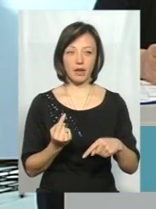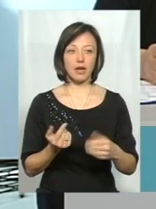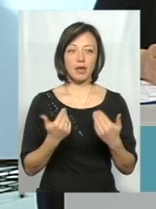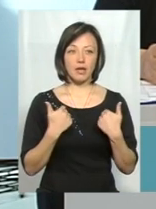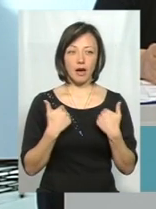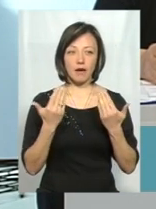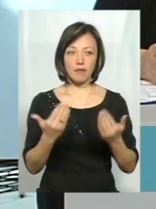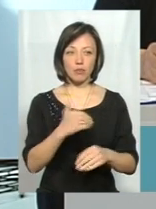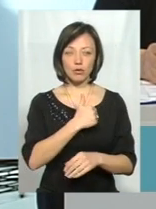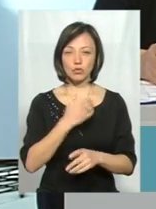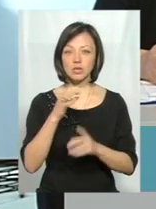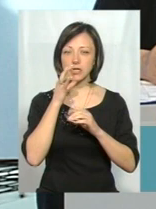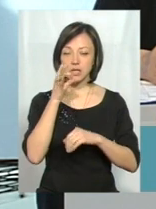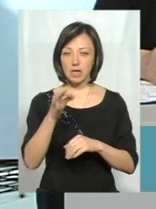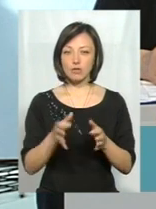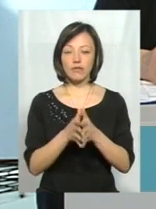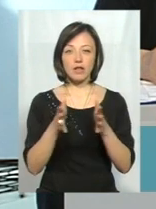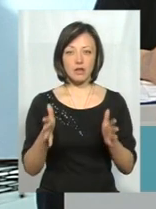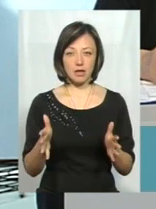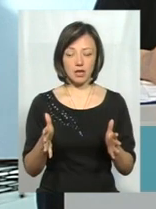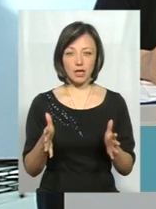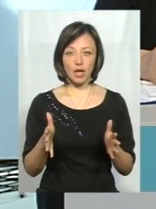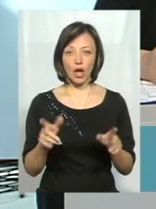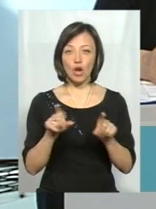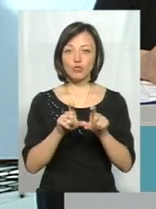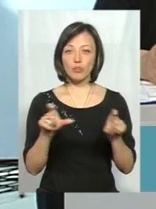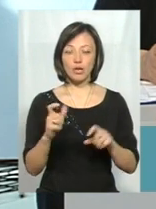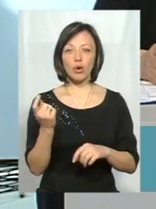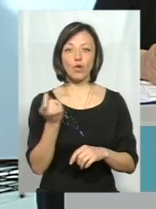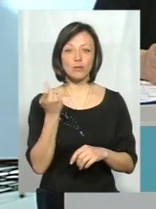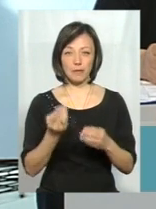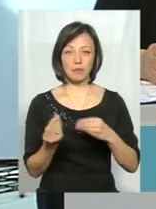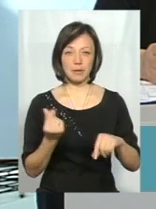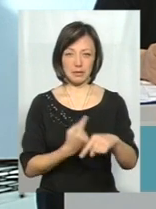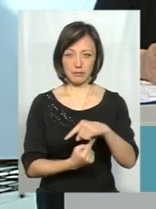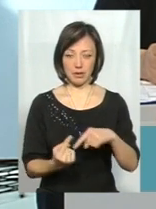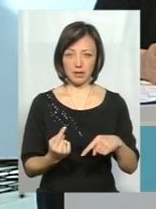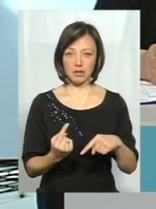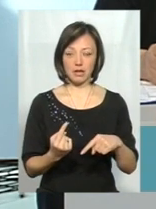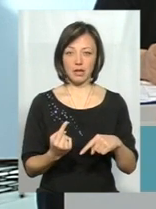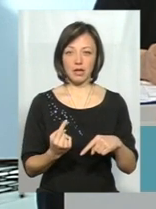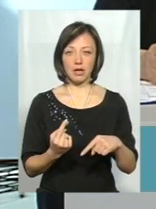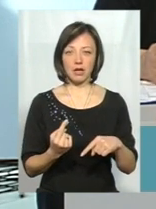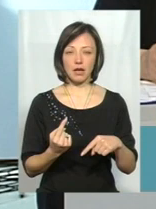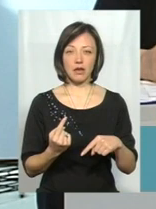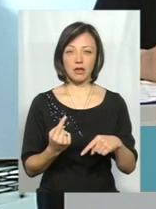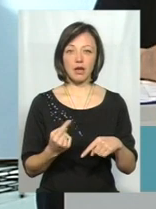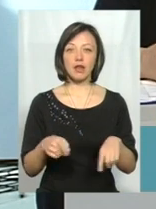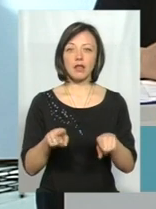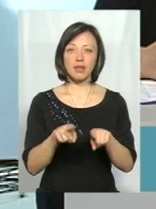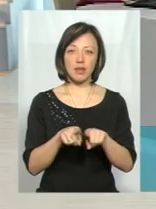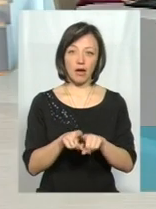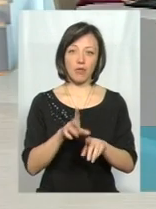вам хочу сказати, що великі суб'єкти господарювання, як афішировались на висоті, так